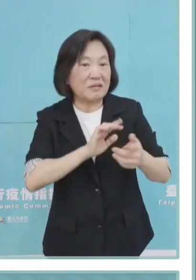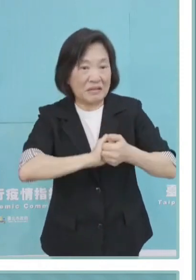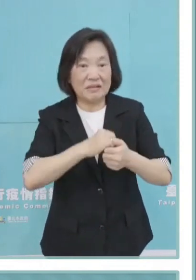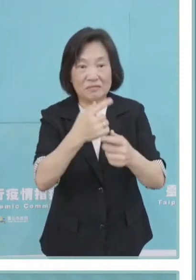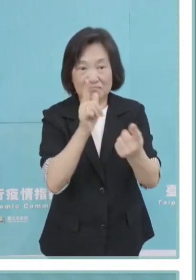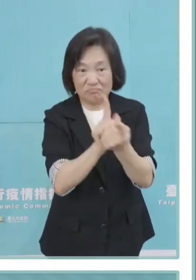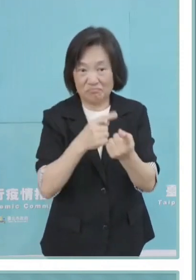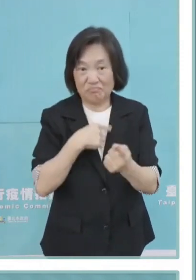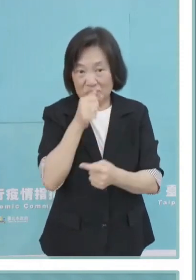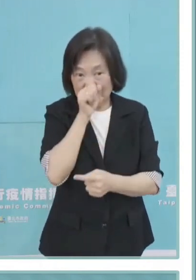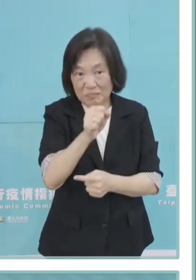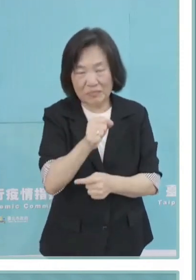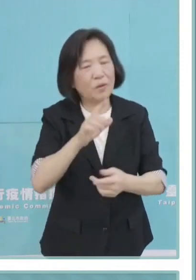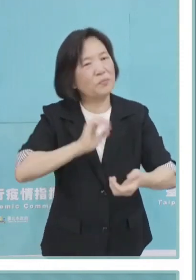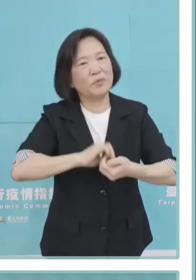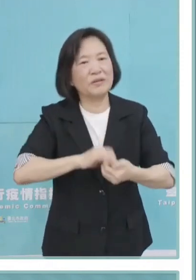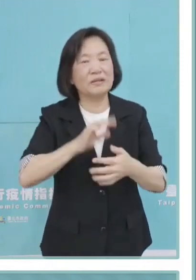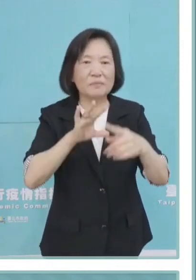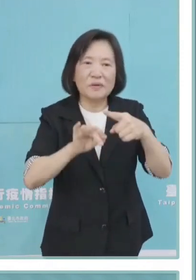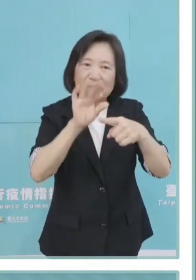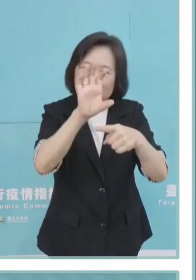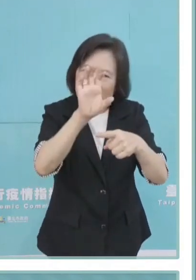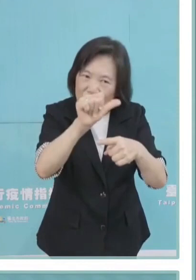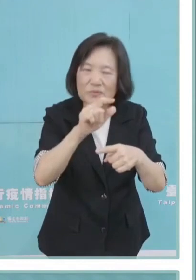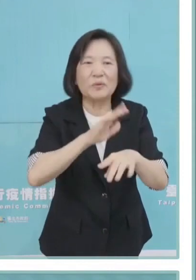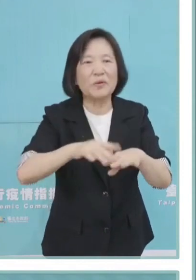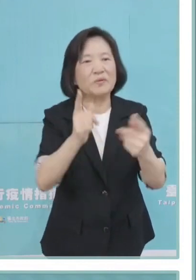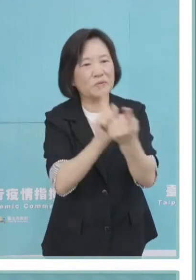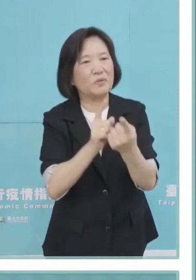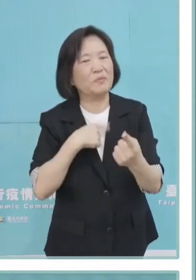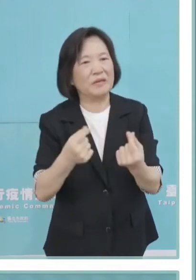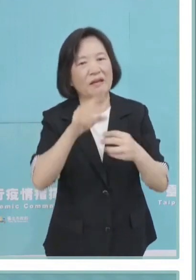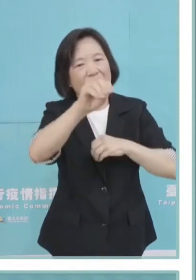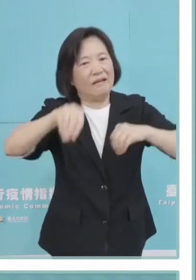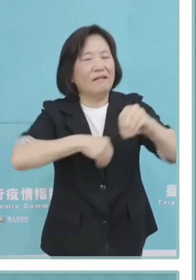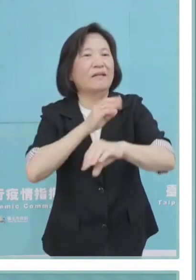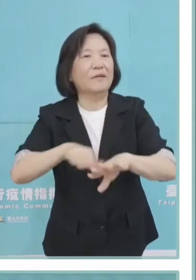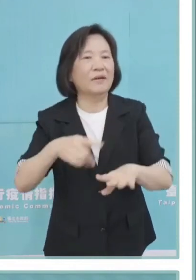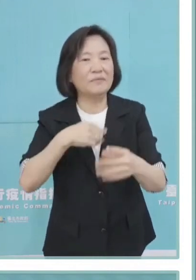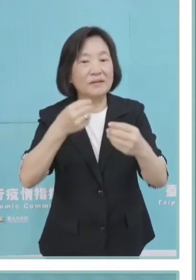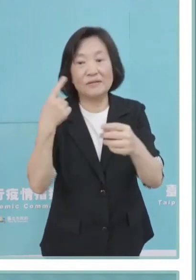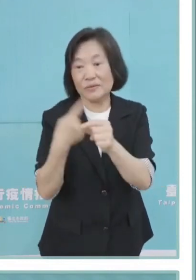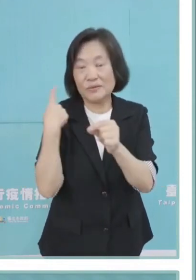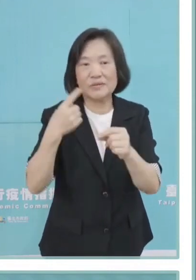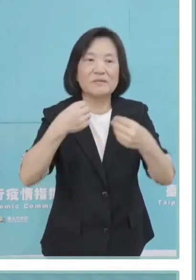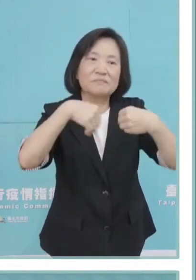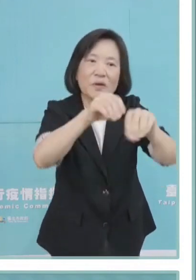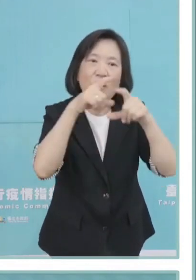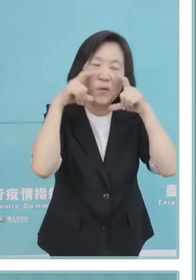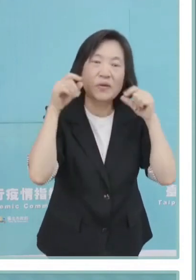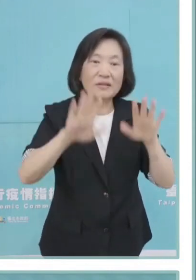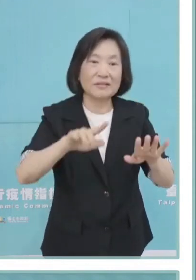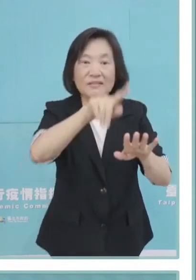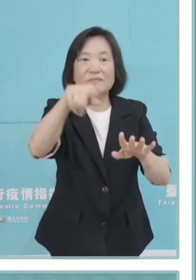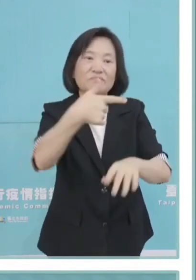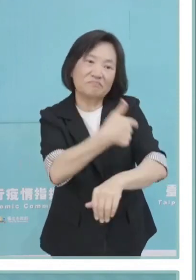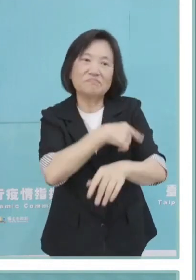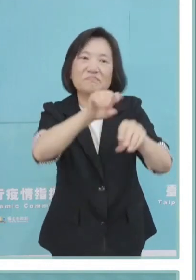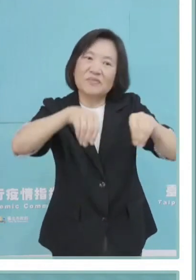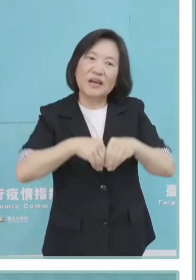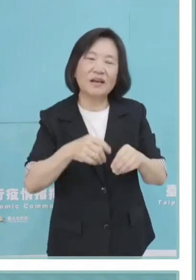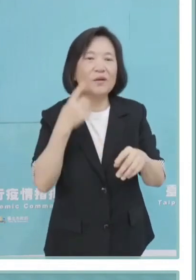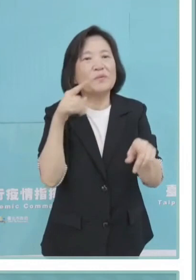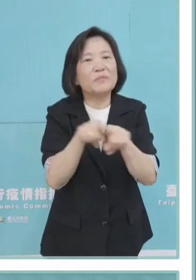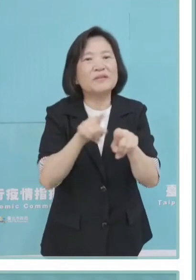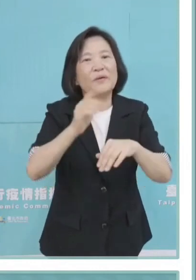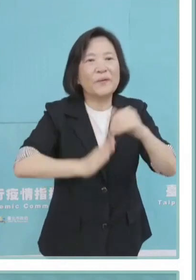是99.5%的还是的，所以我们去年送他口罩嘛，他去年送我们疫苗。啊，如果大家平